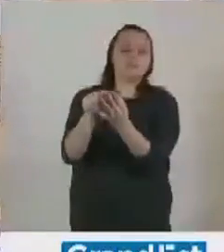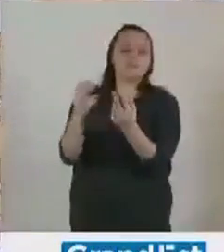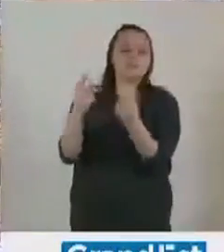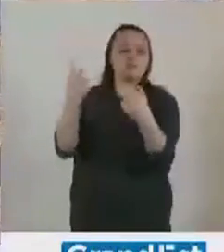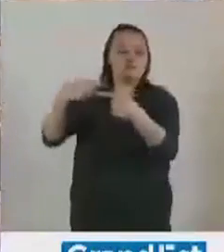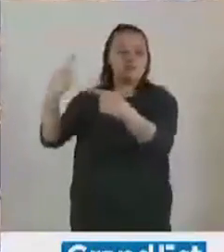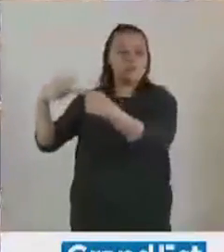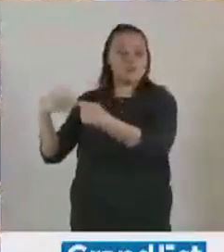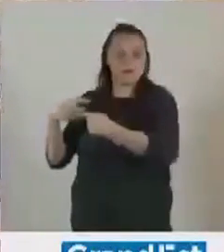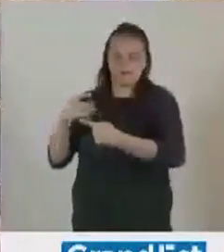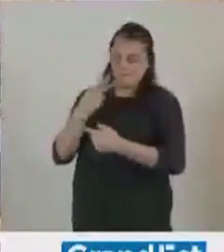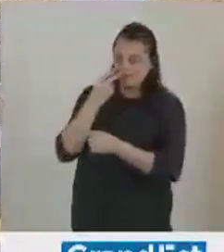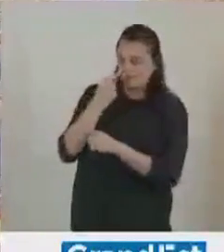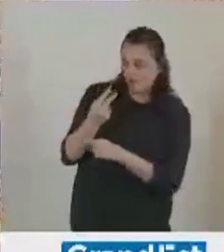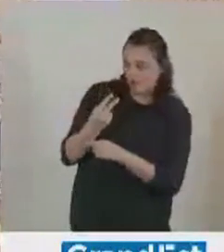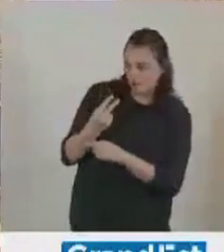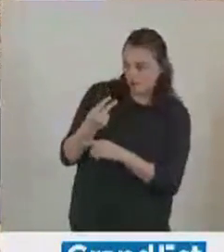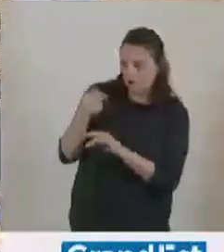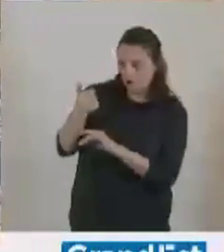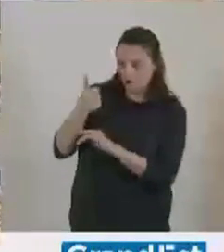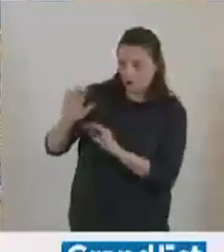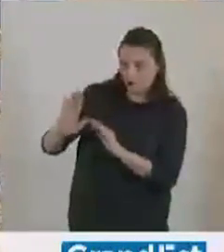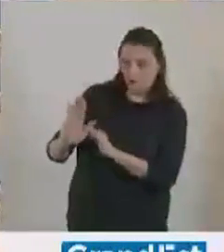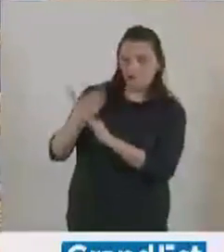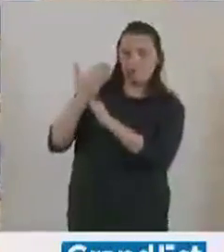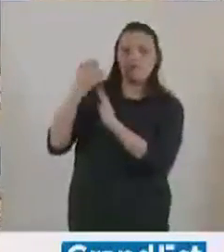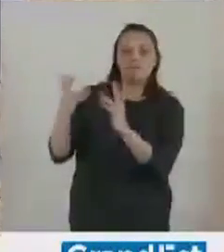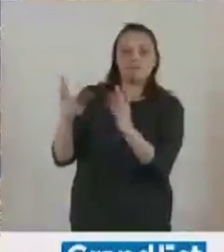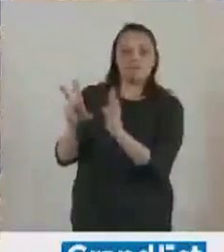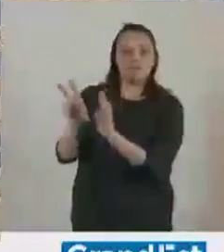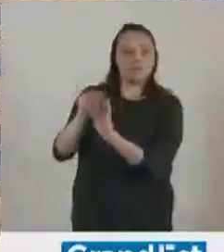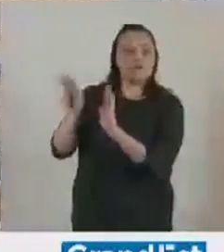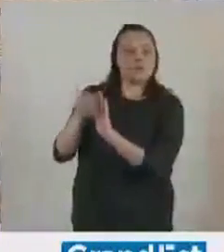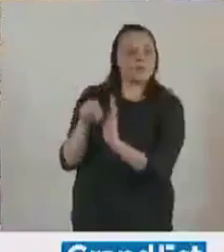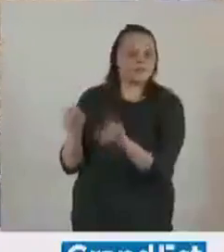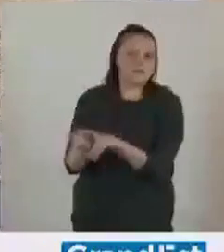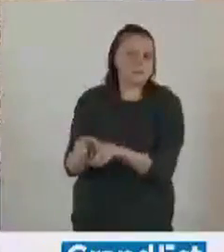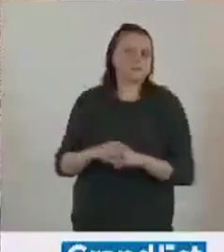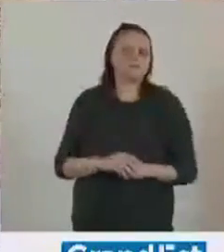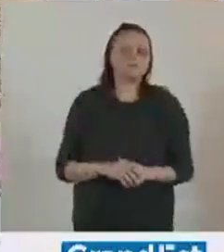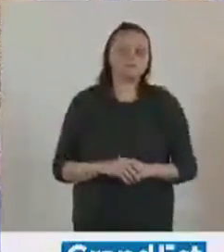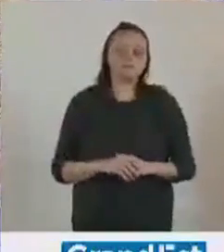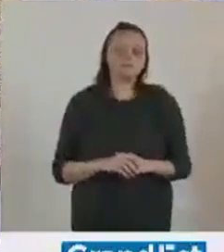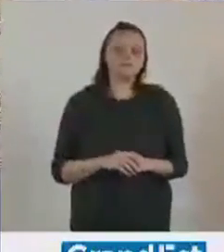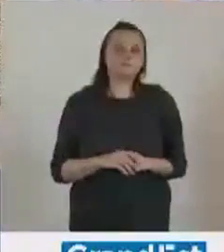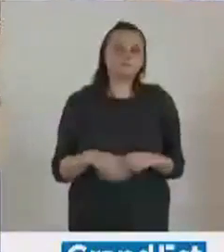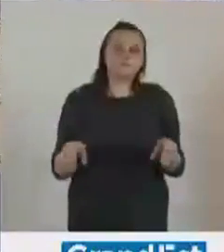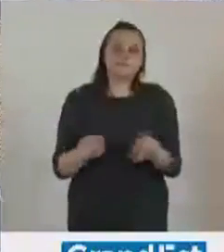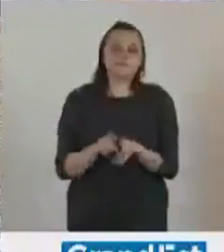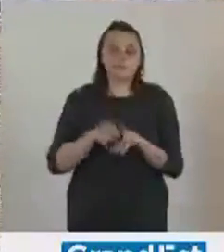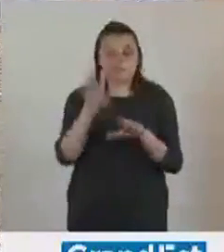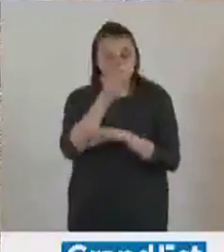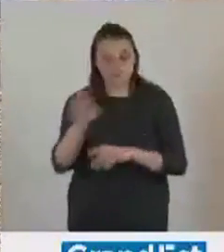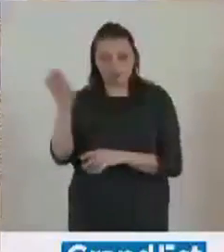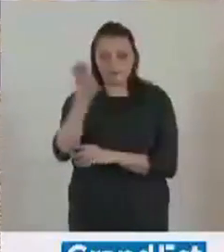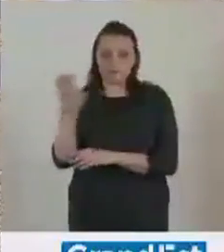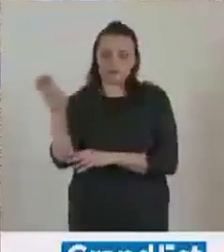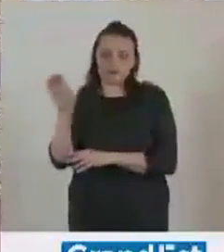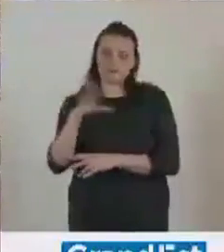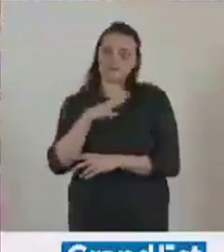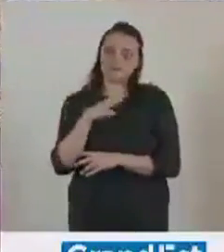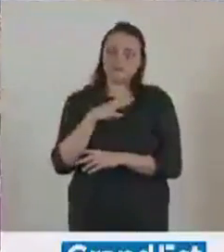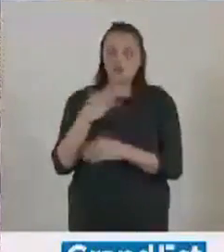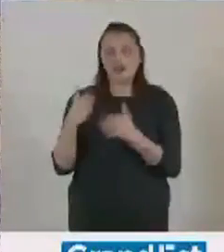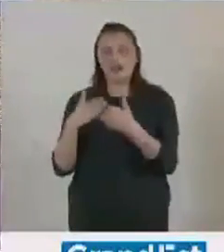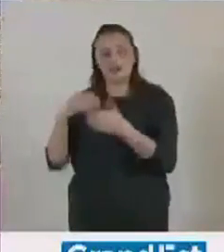référence. Enfin, pour tous les habitants du Grand Est, de l'Eurométropole de Strasbourg aux 3 habitants du